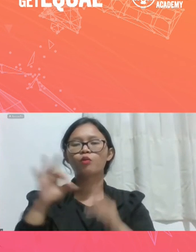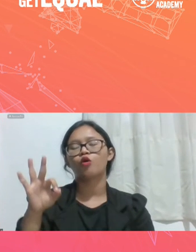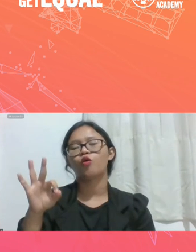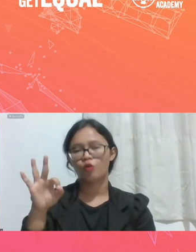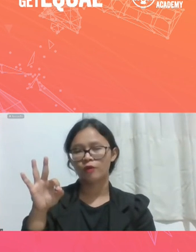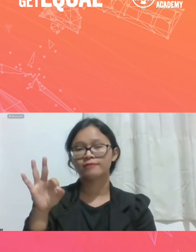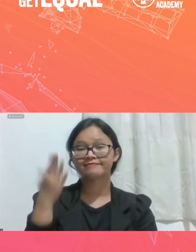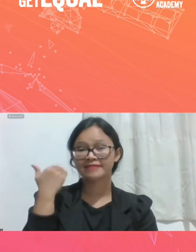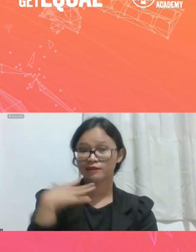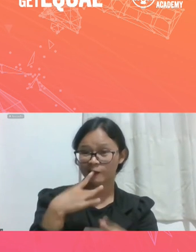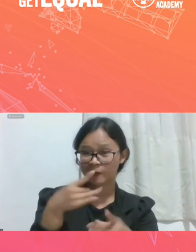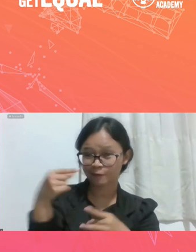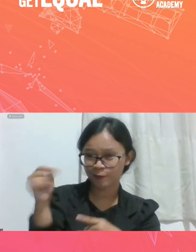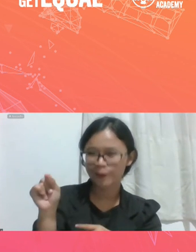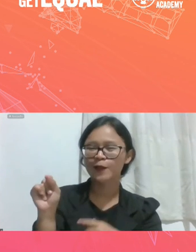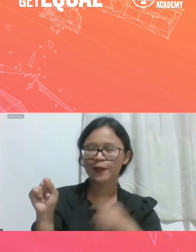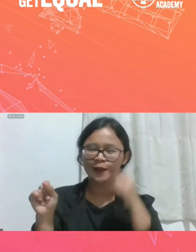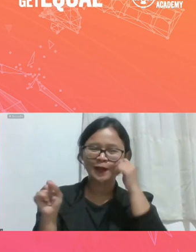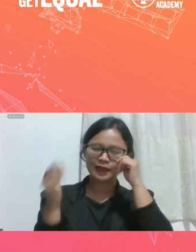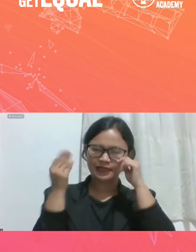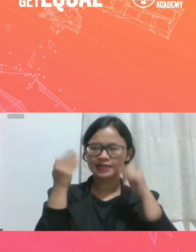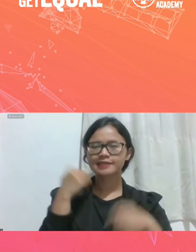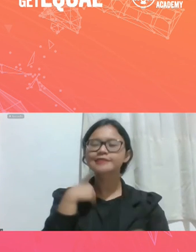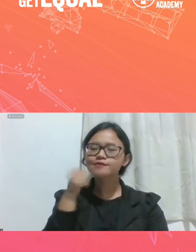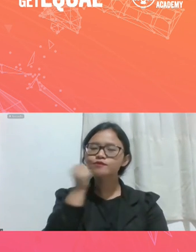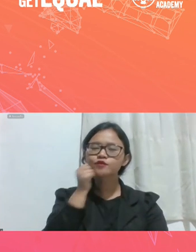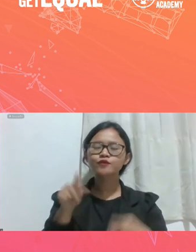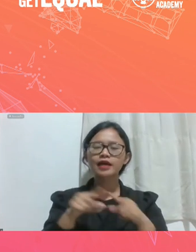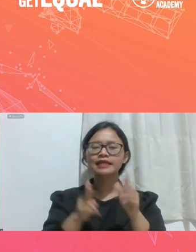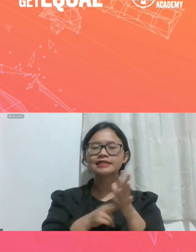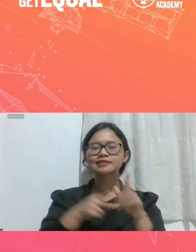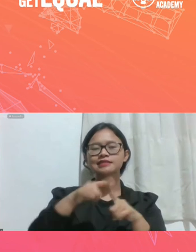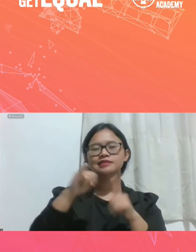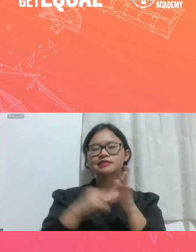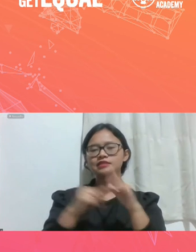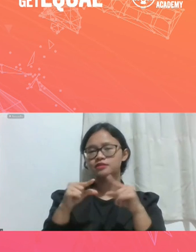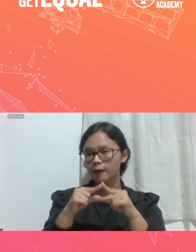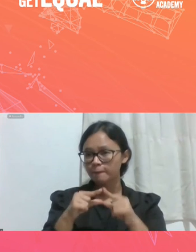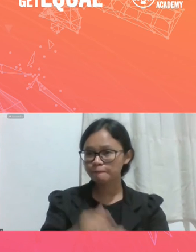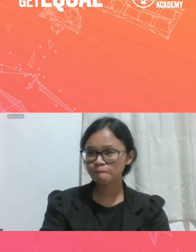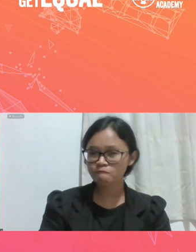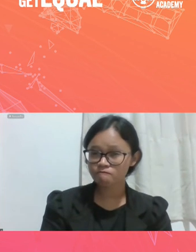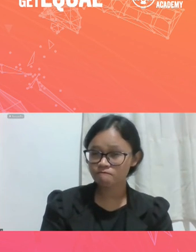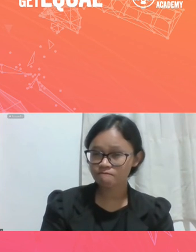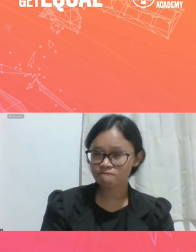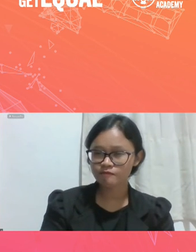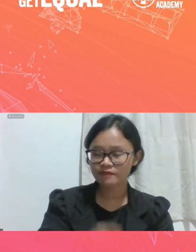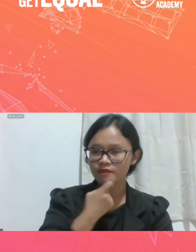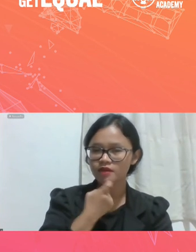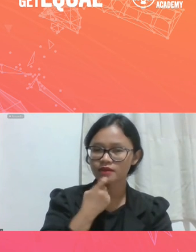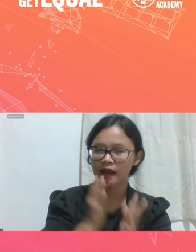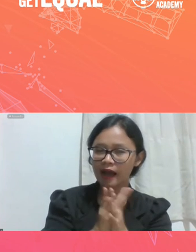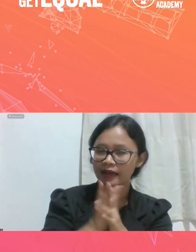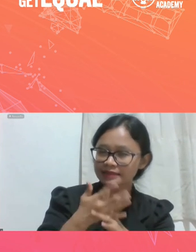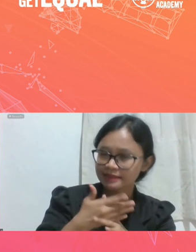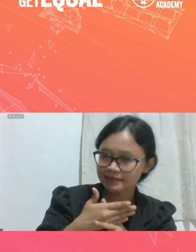tadi menarik sekali Bu Valentina juga menyampaikan berkaitan dengan bagaimana supaya akses terhadap